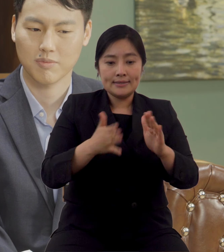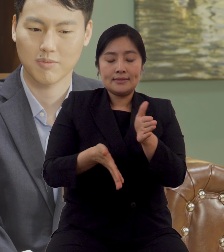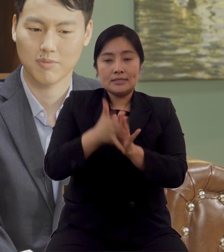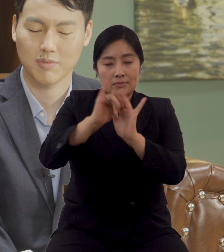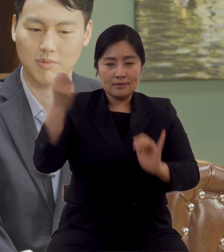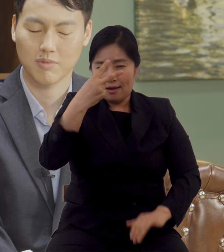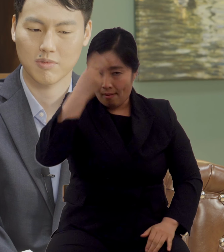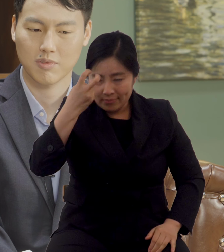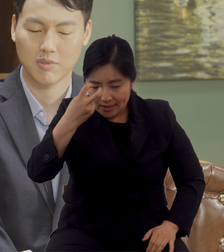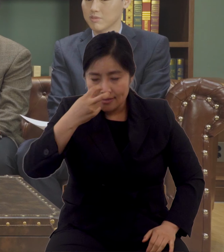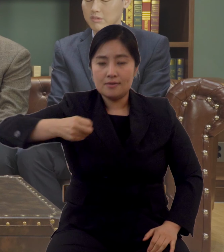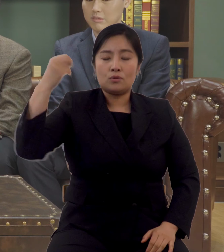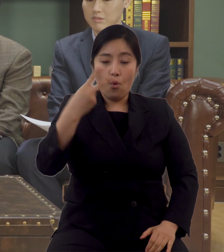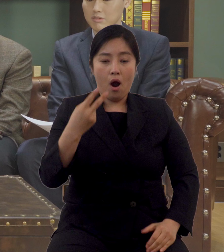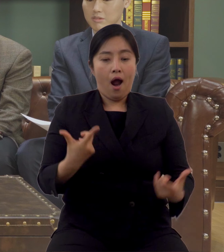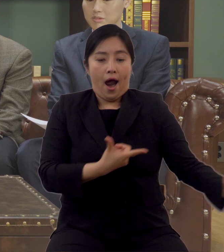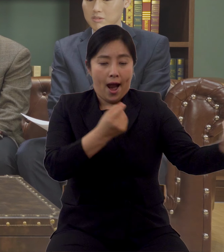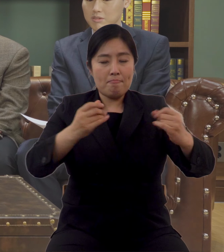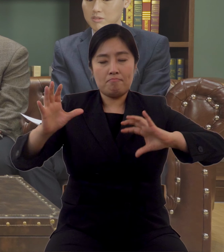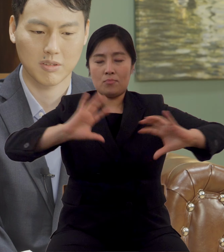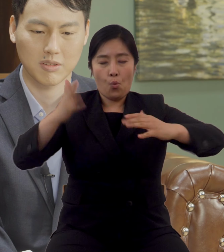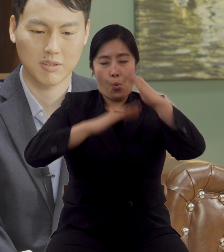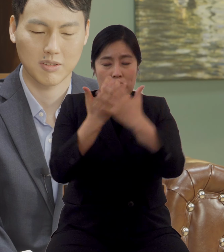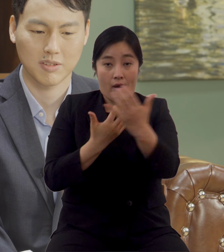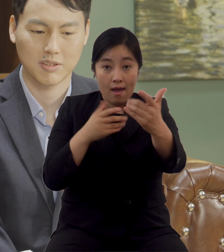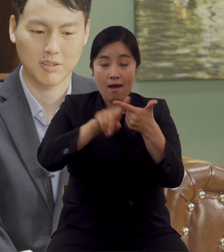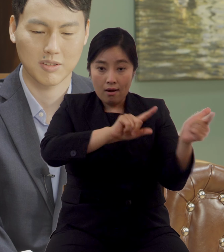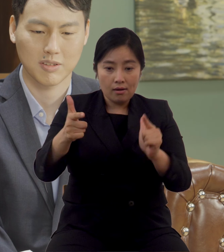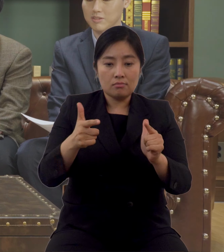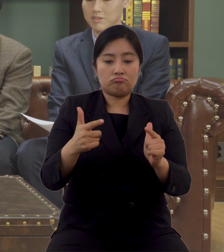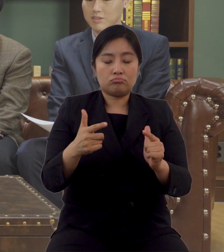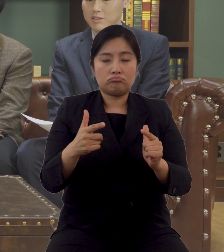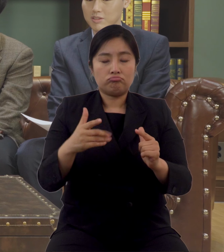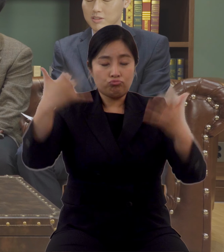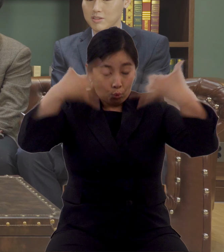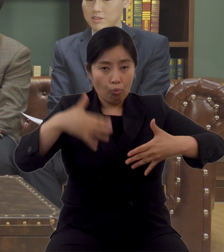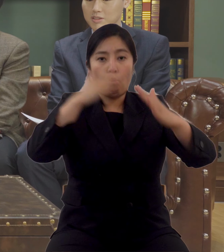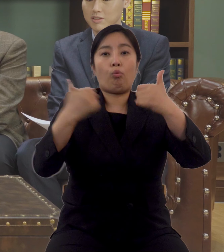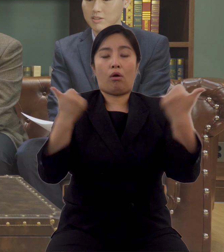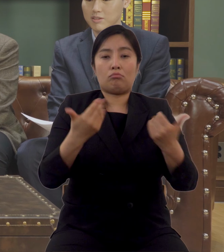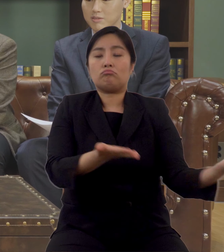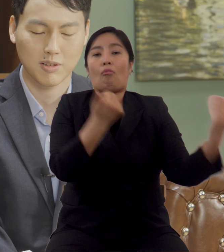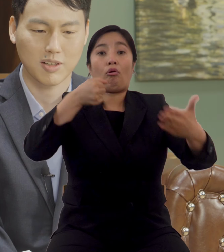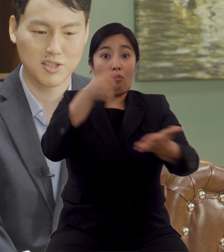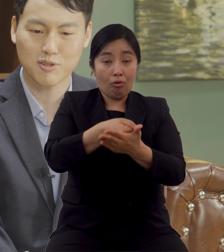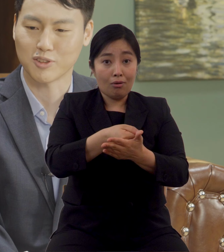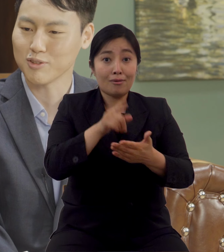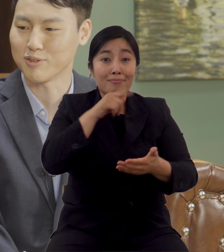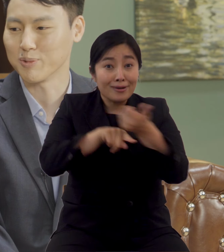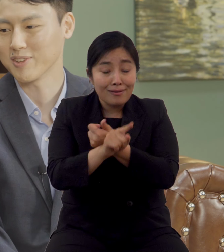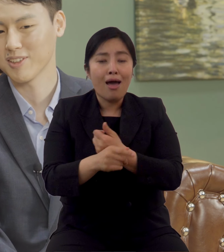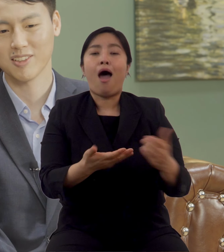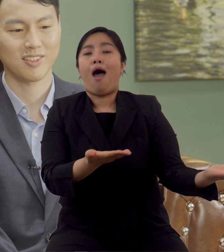재구성과 시민여론조사 재실시, 그 다음에 합동공청회 시행을 조건으로 본회의 유치안을 상정했습니다. 그냥 하자는